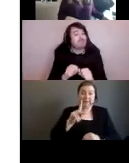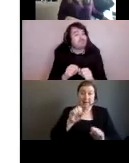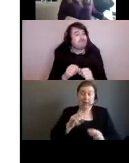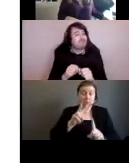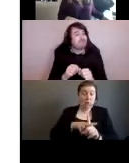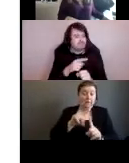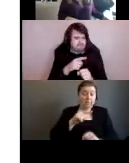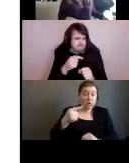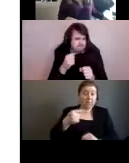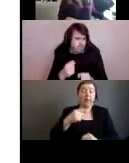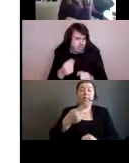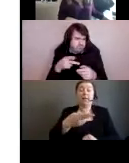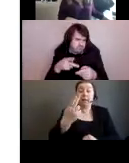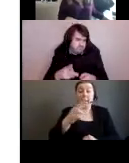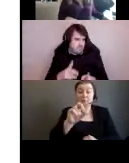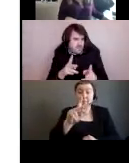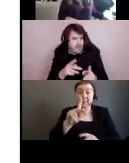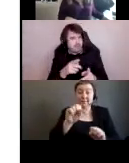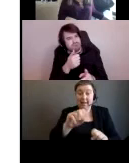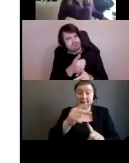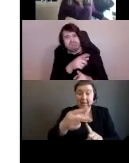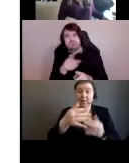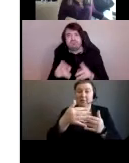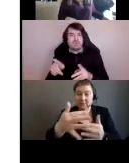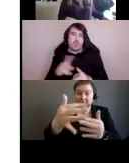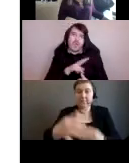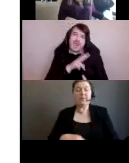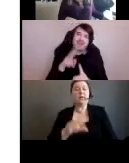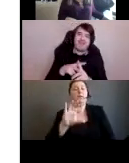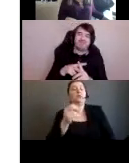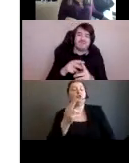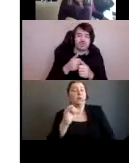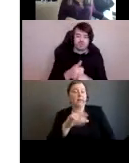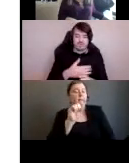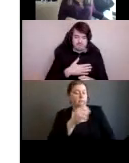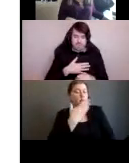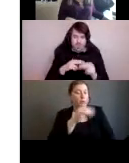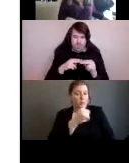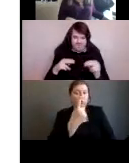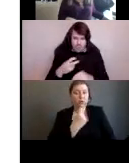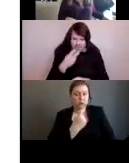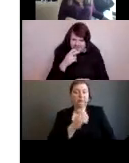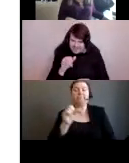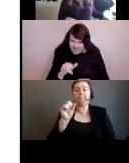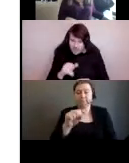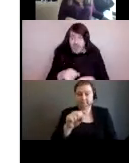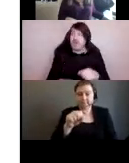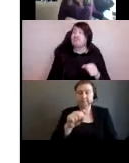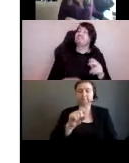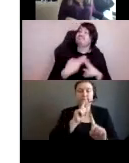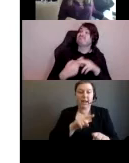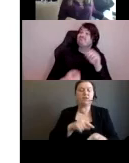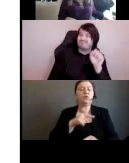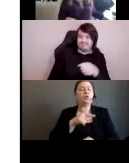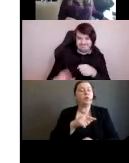va vous permettre finalement de prendre réservation en fonction de votre niveau de risque? Oui, c'est une bonne question.